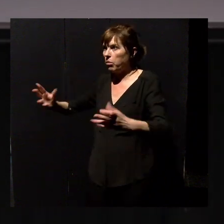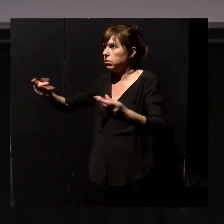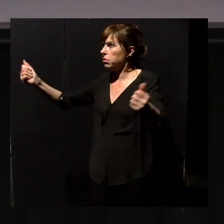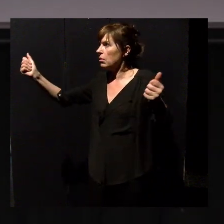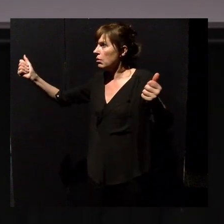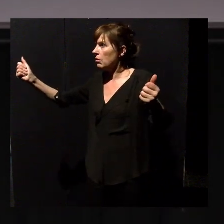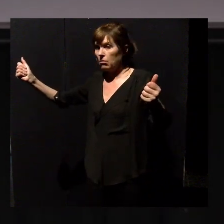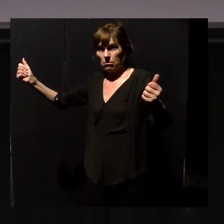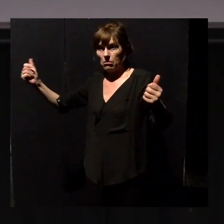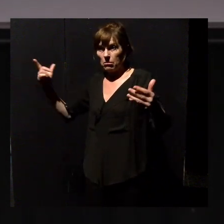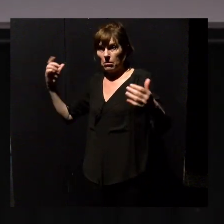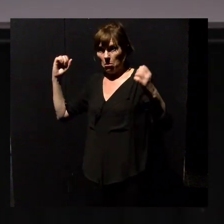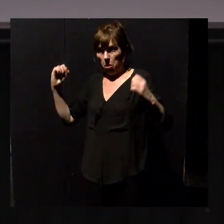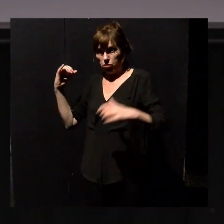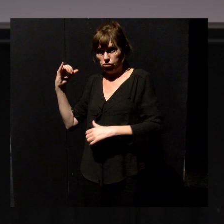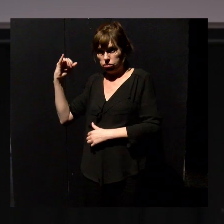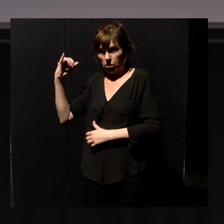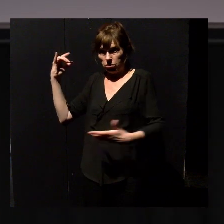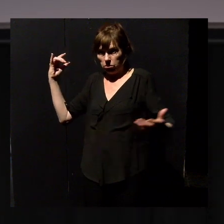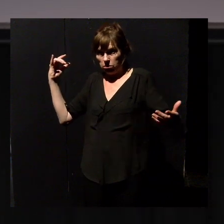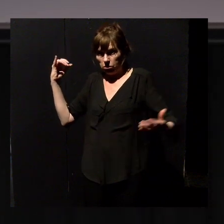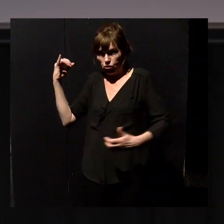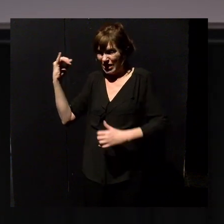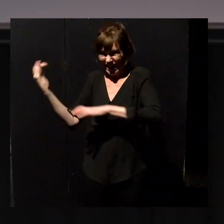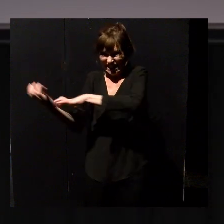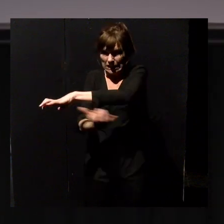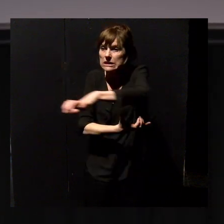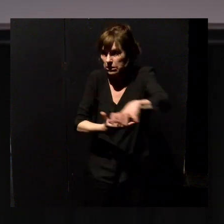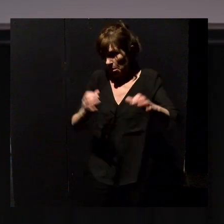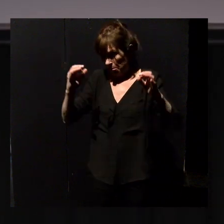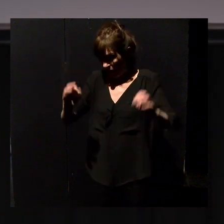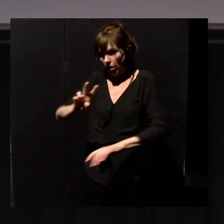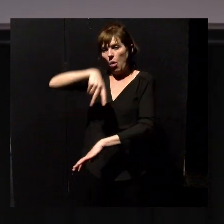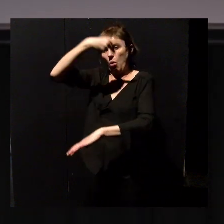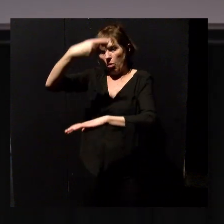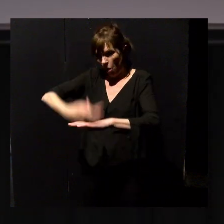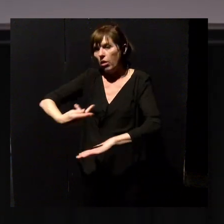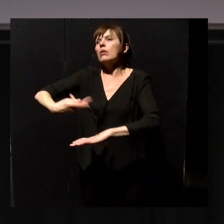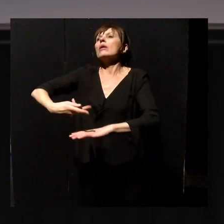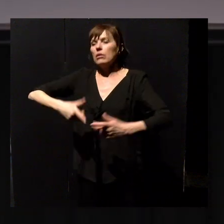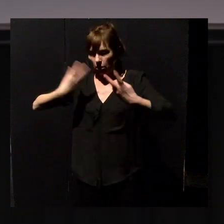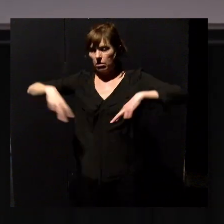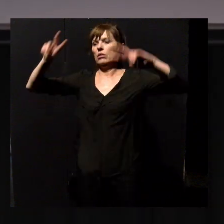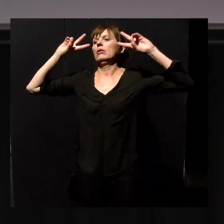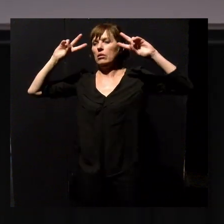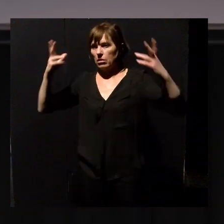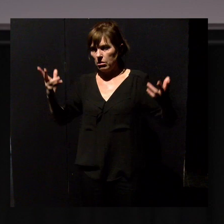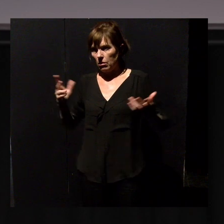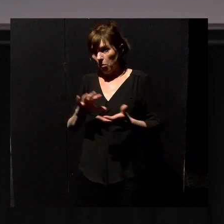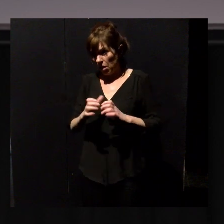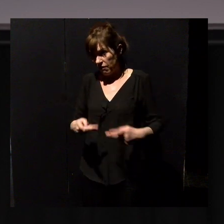ça peut même aller vers la généralisation secondaire, c'est-à-dire la crise où il tombe et il fait des convulsions. Vous comprenez que c'est assez compliqué.